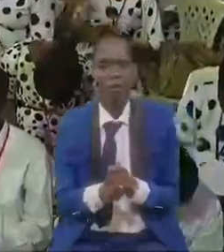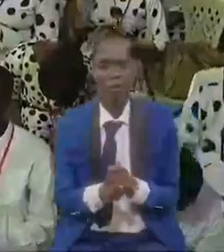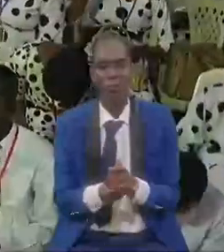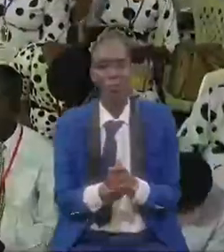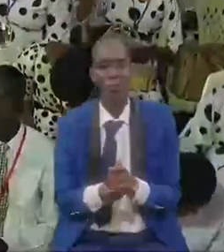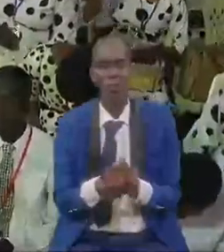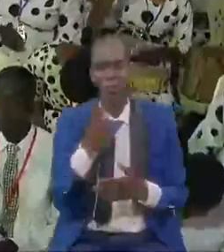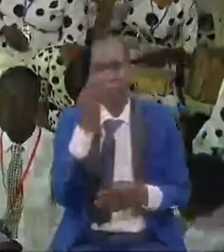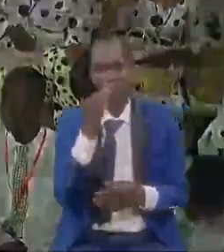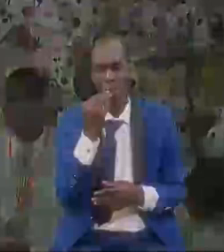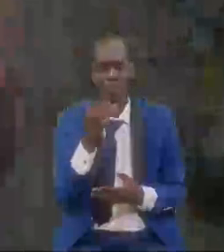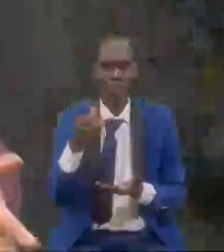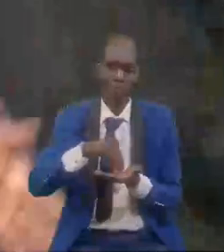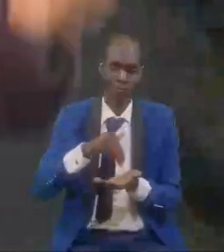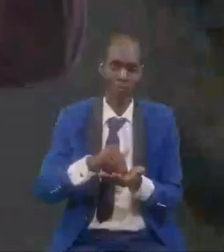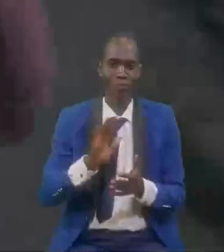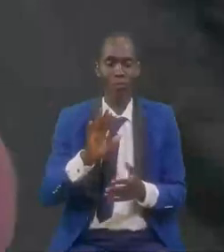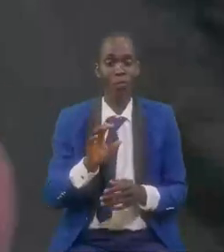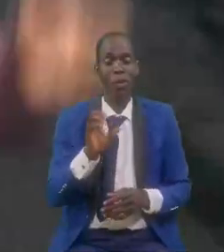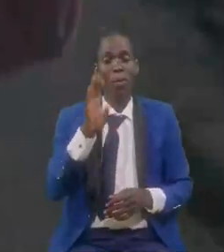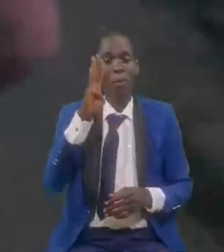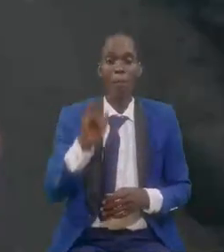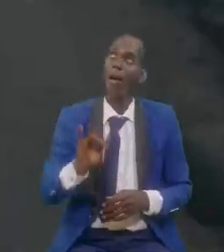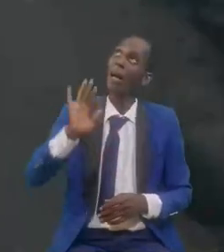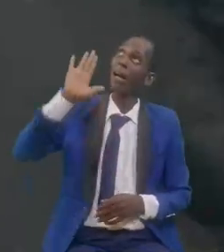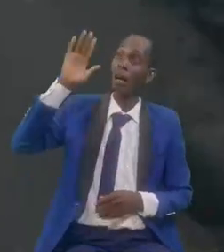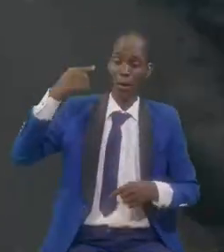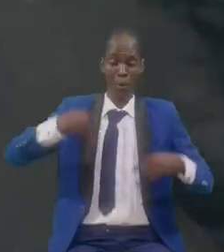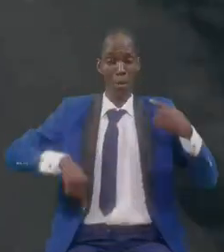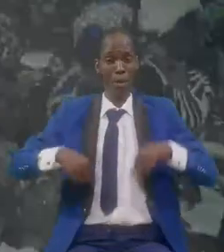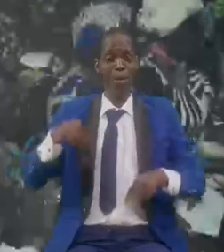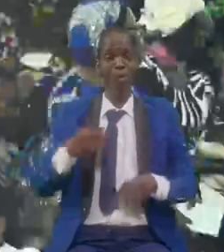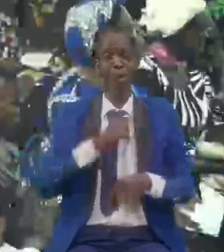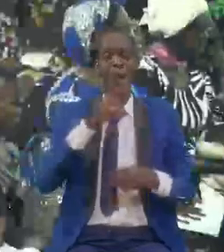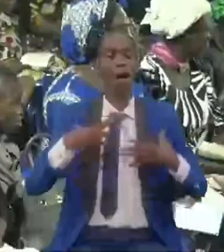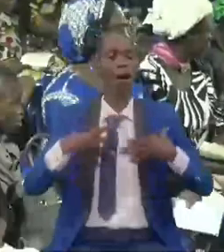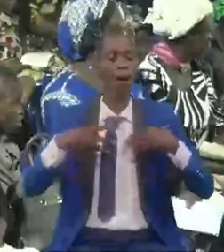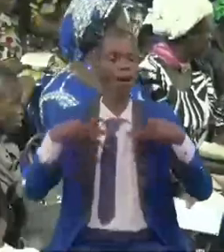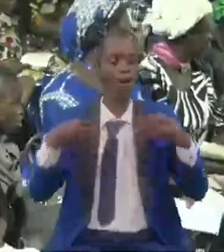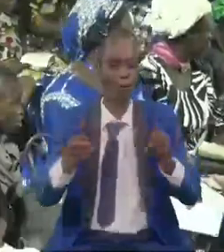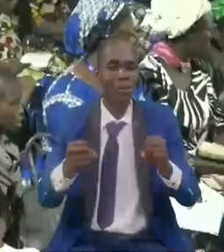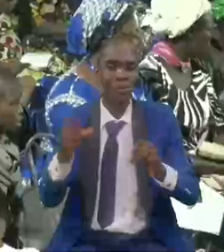Revenez ici. Par ses maîtrisures, nous sommes guéris.